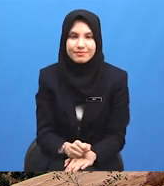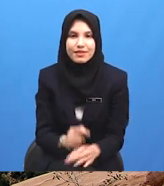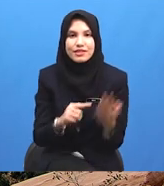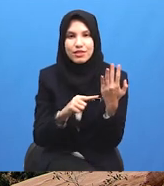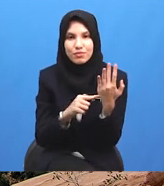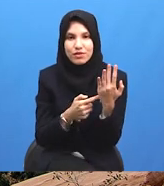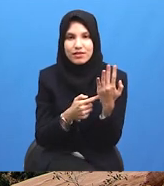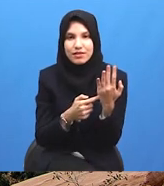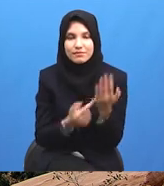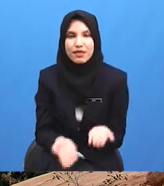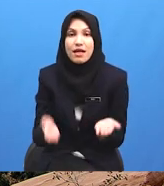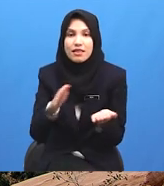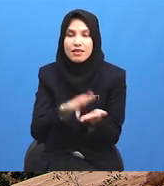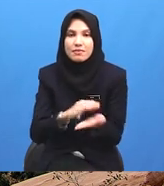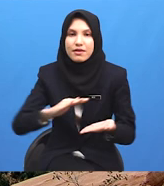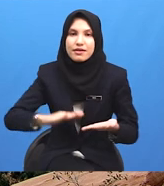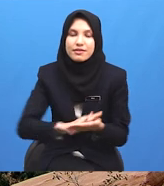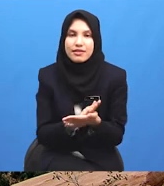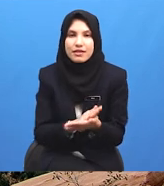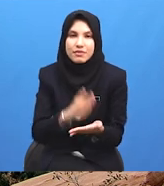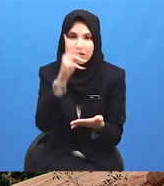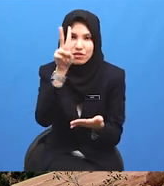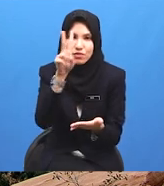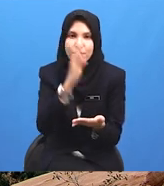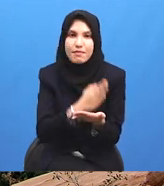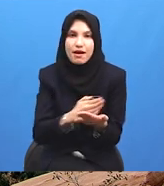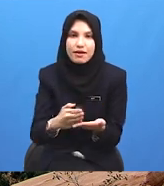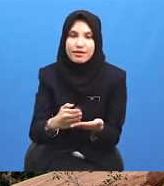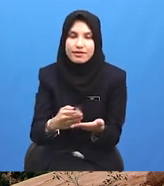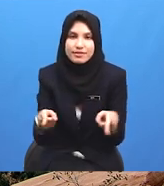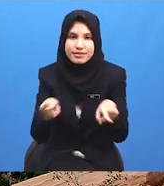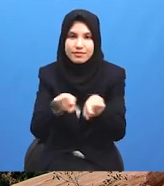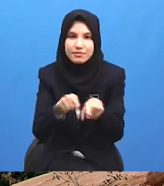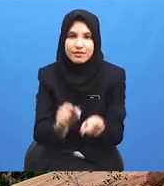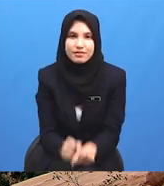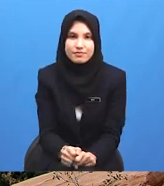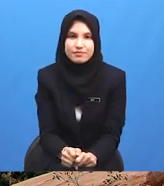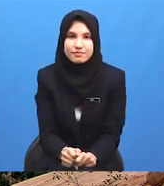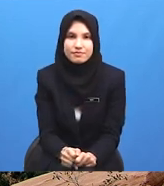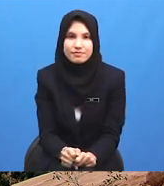kertas kepada dua bahagian yang sama.